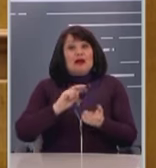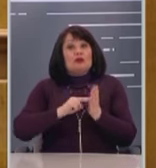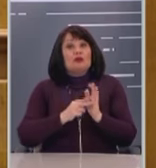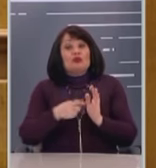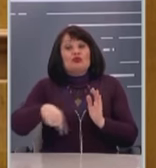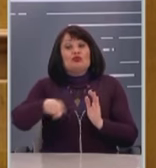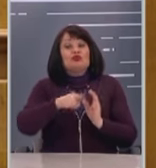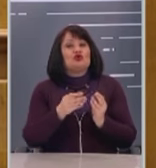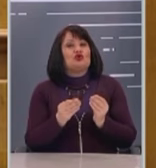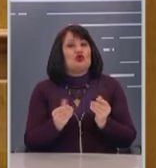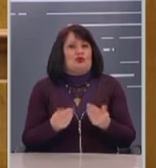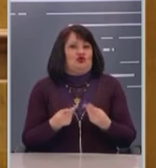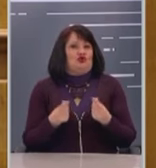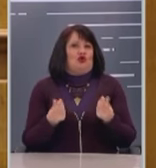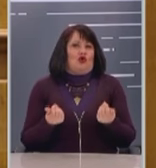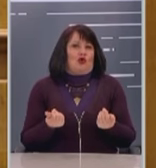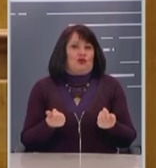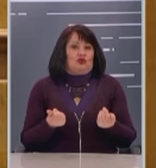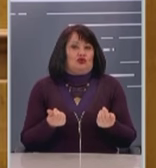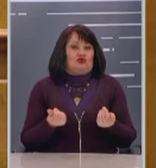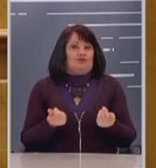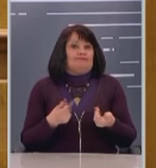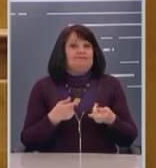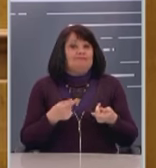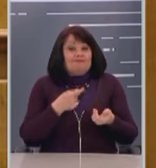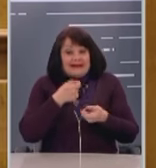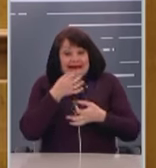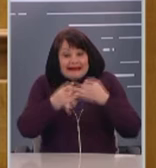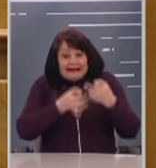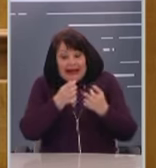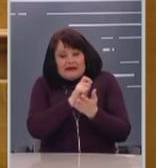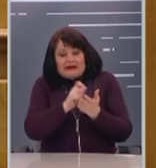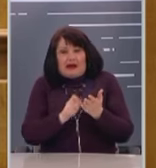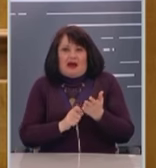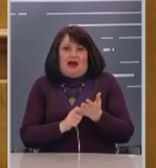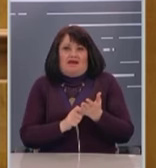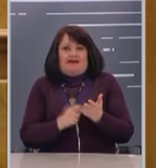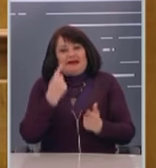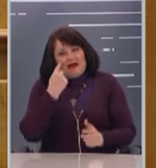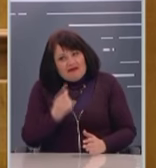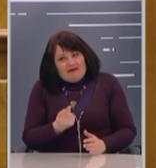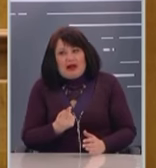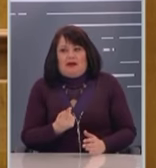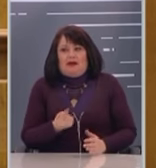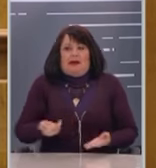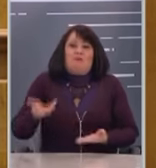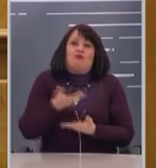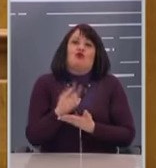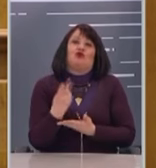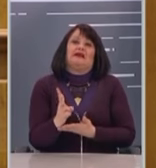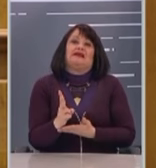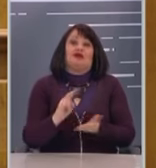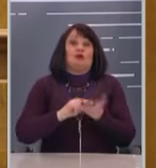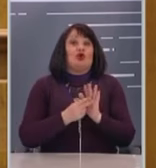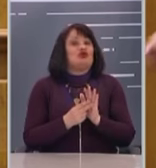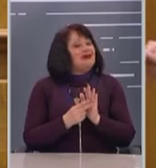στον τρόπο με τον οποίο τα λέτε και τα γράφετε. Αυτά τελικά φάνηκε από την πρόταση που καταθέσατε ότι δεν είστε